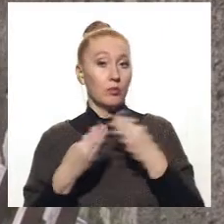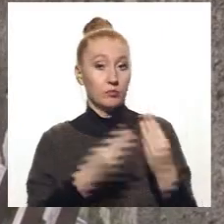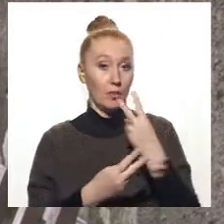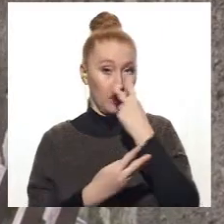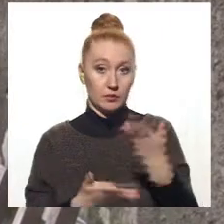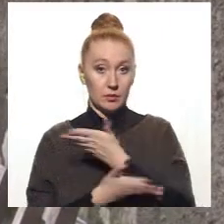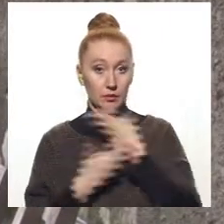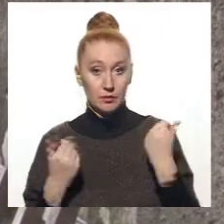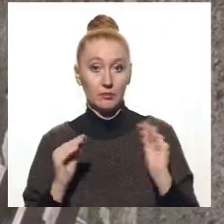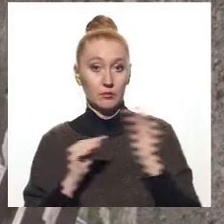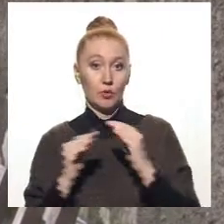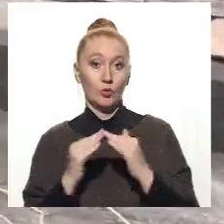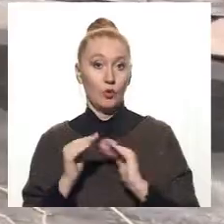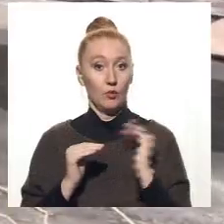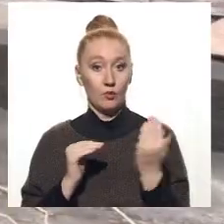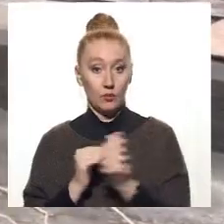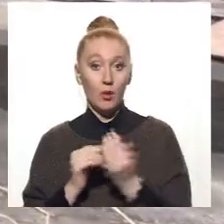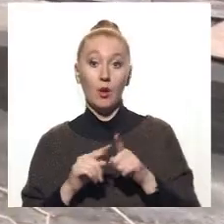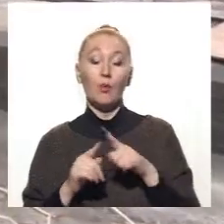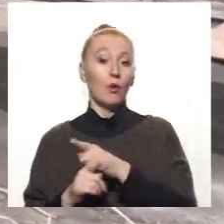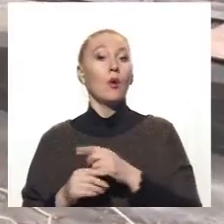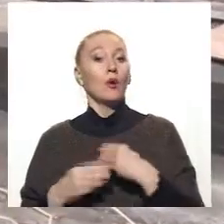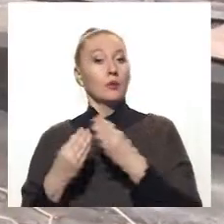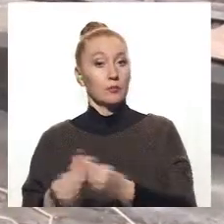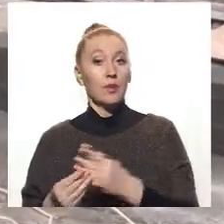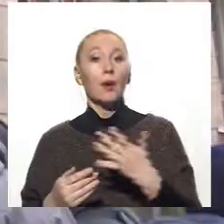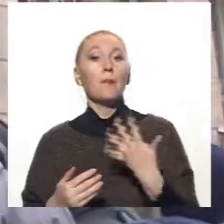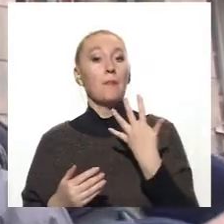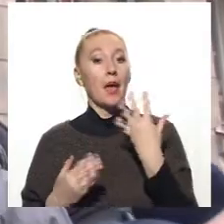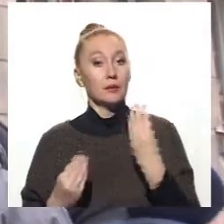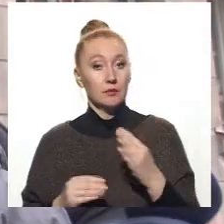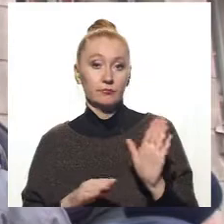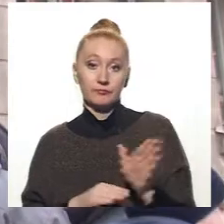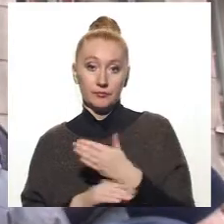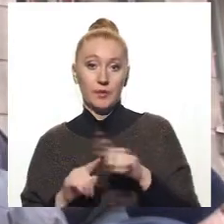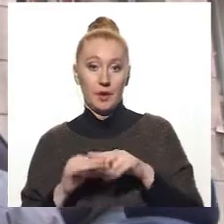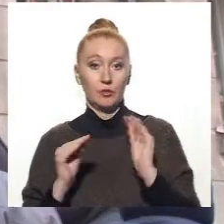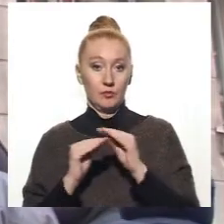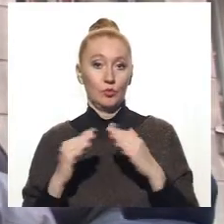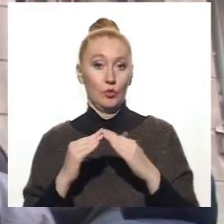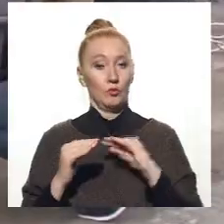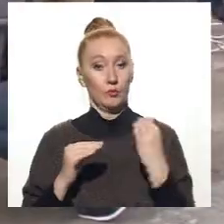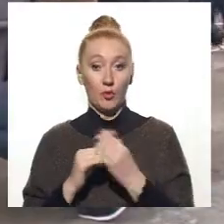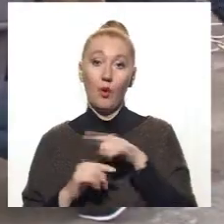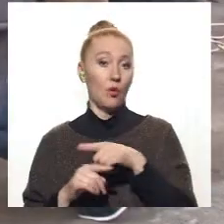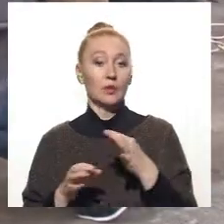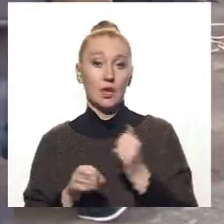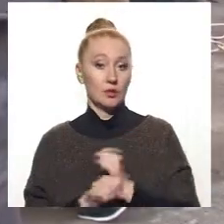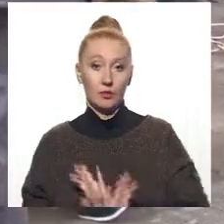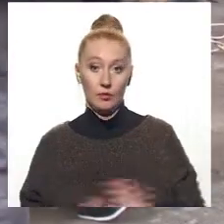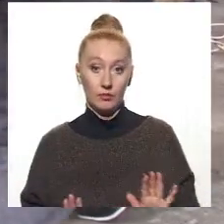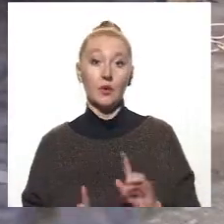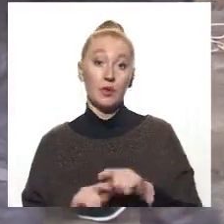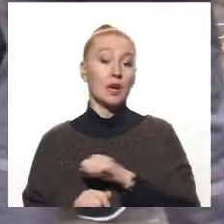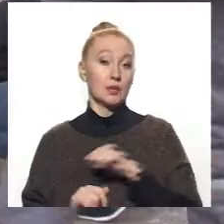на прибудову. Йому вручили припис, де зобов'язували протягом 5 днів прибрати конструкцію. Він цього не зробив. Тому